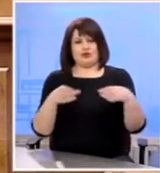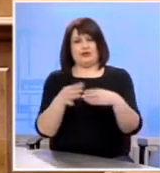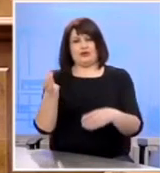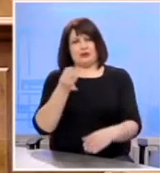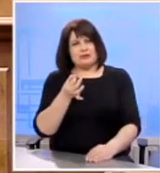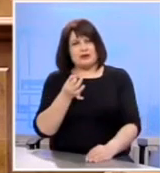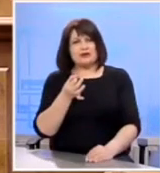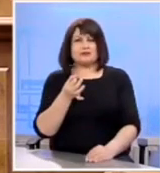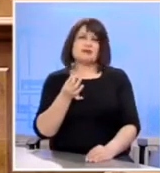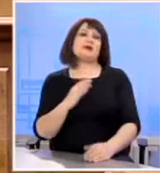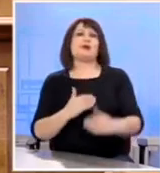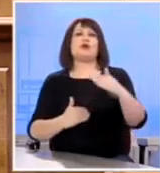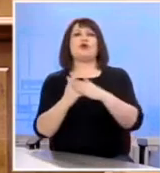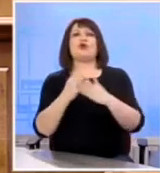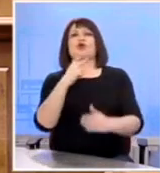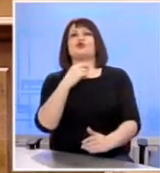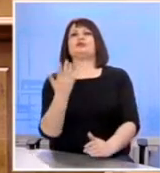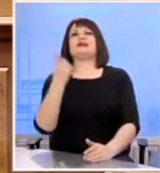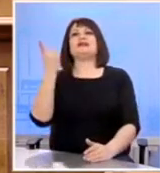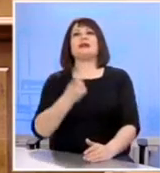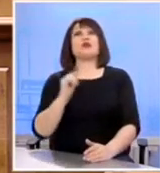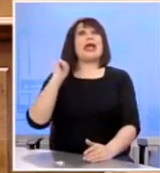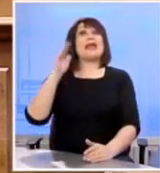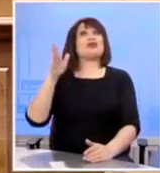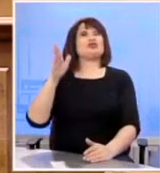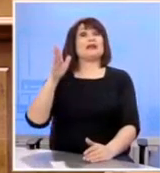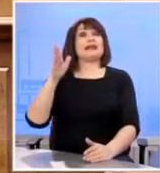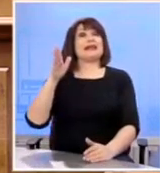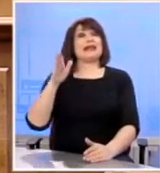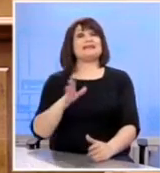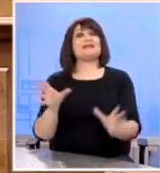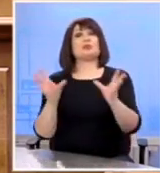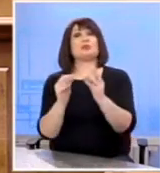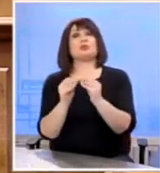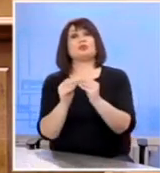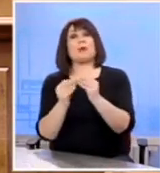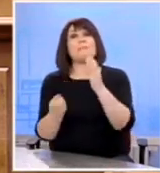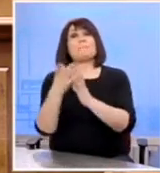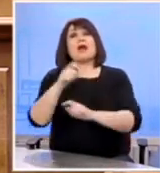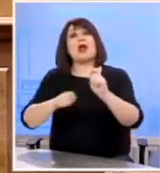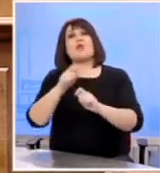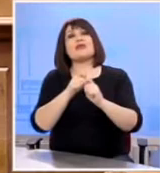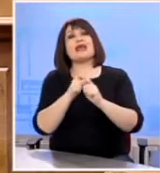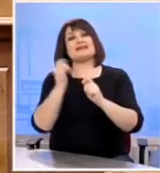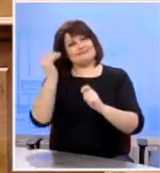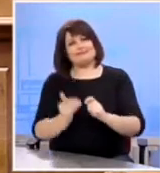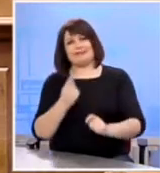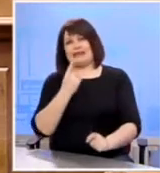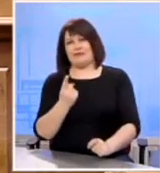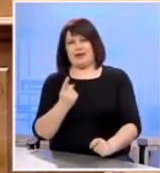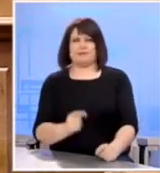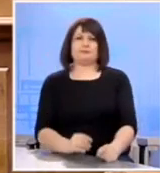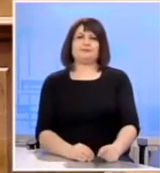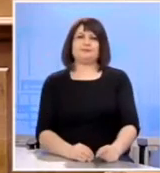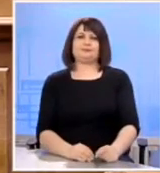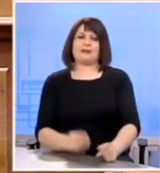να περιοριστεί το όριο του 25% για τις εξωτερικές και μεικτές παραγωγές. Και βέβαια θέτει